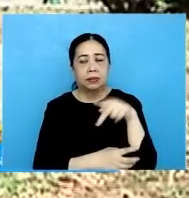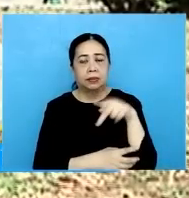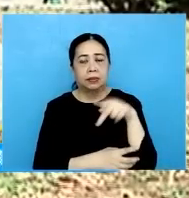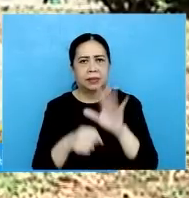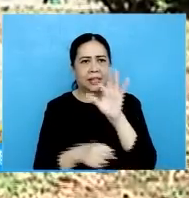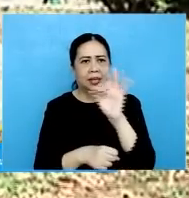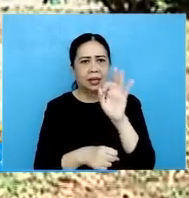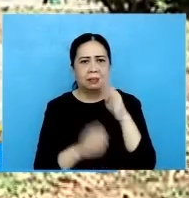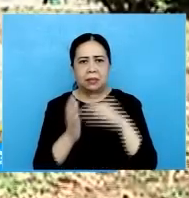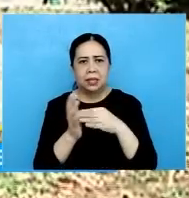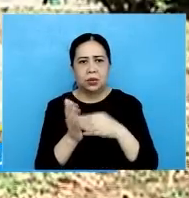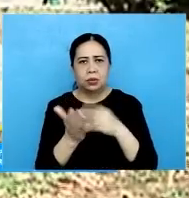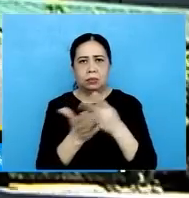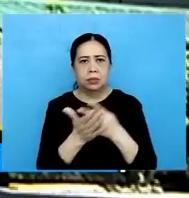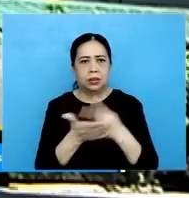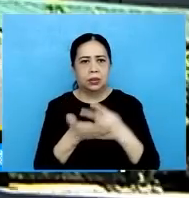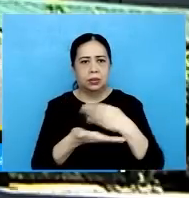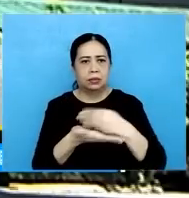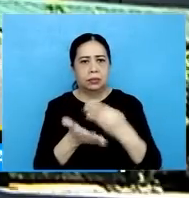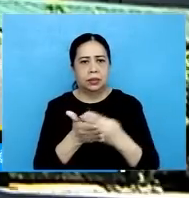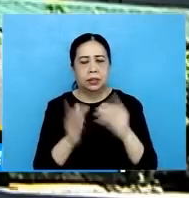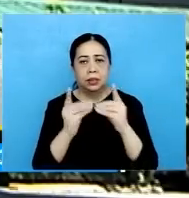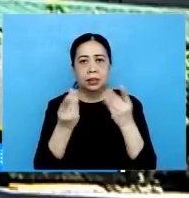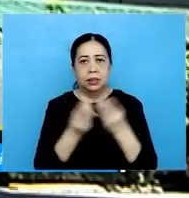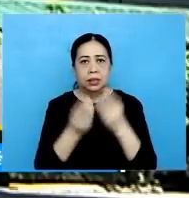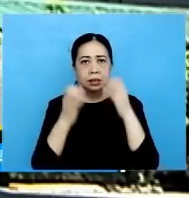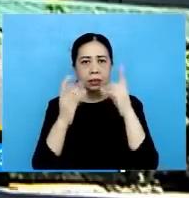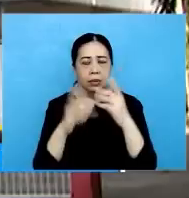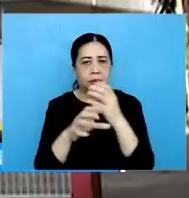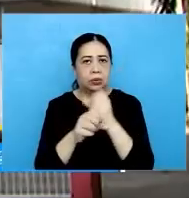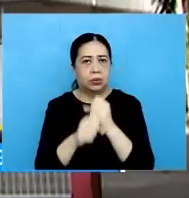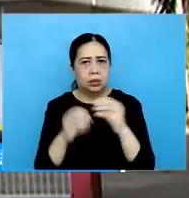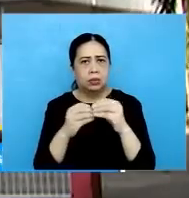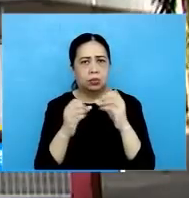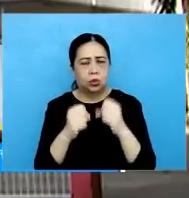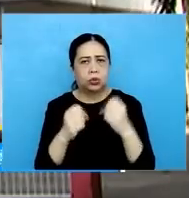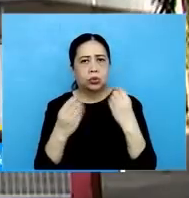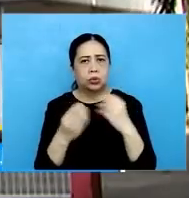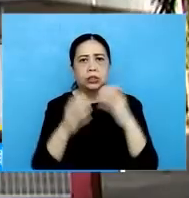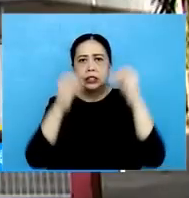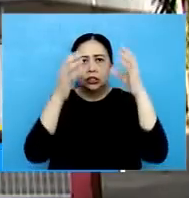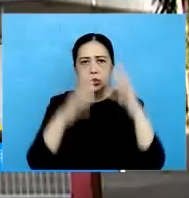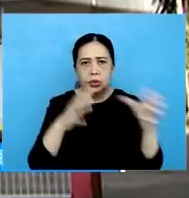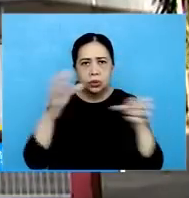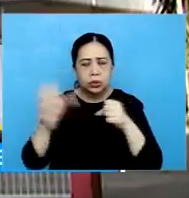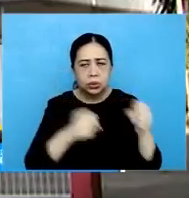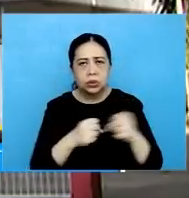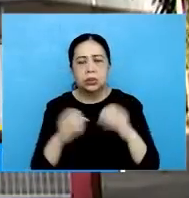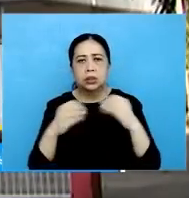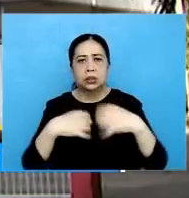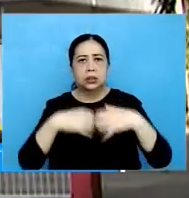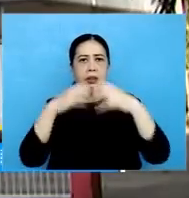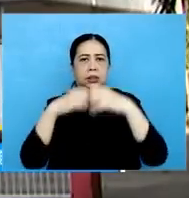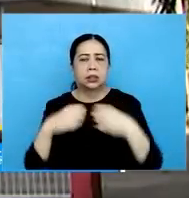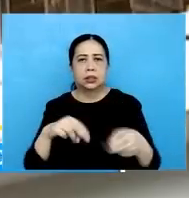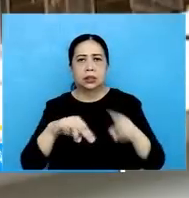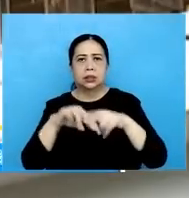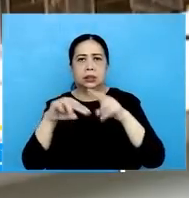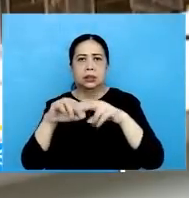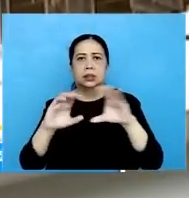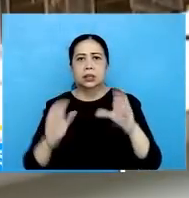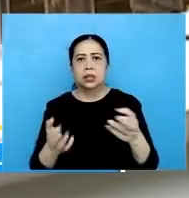900 billion pesos na budget ng DepEd para makakuha ng mas maraming teachers at makapagpatayo ng dagdag na